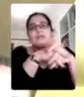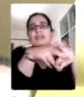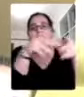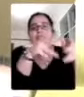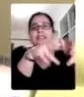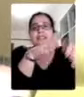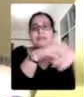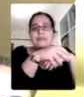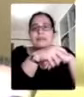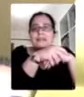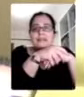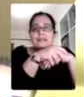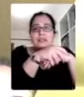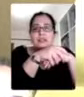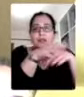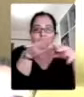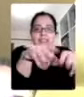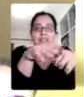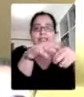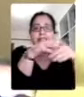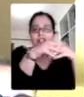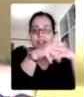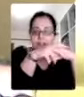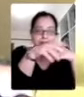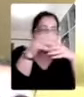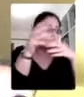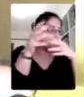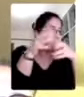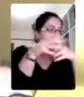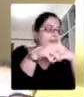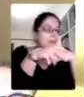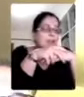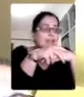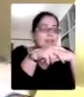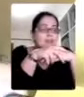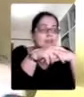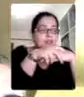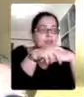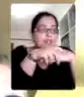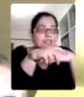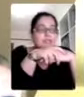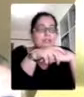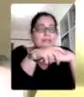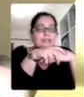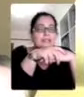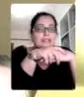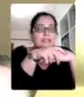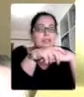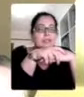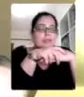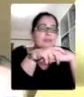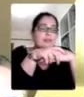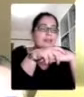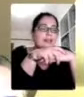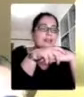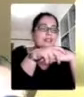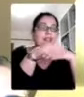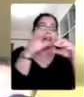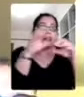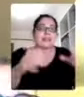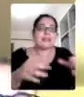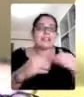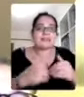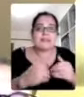de bunlar aslında ben böyle soruları cevaplıyoruz vesaire ama şunu da baştan söyleyeyim. Bana hep şey çok garip